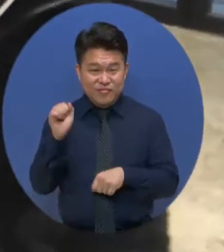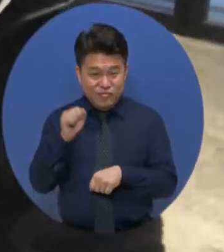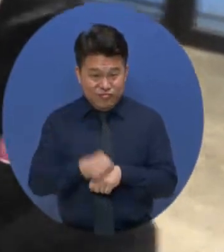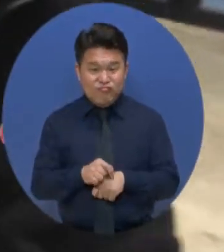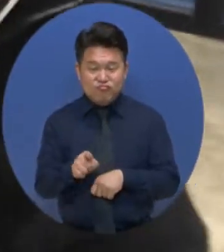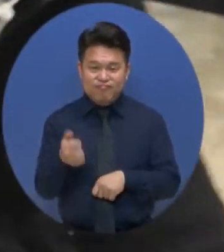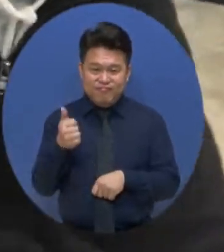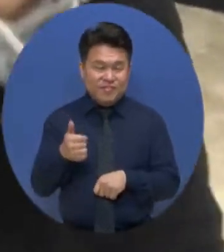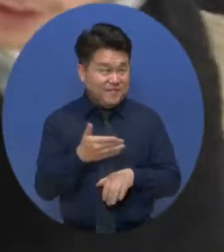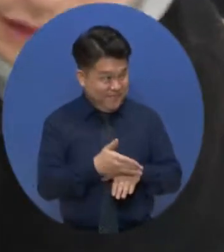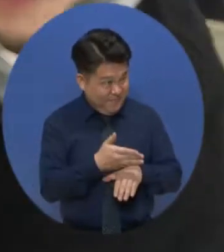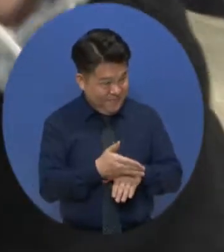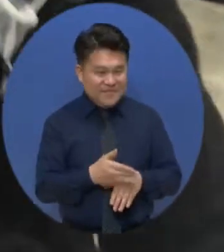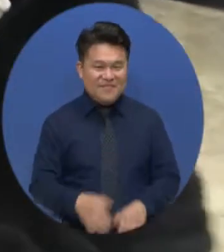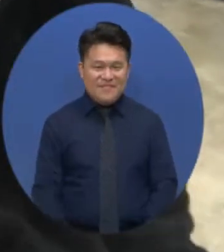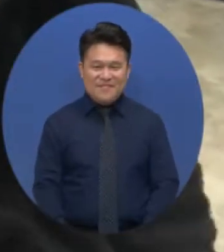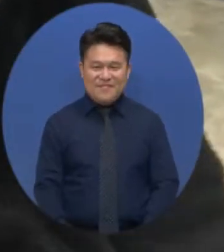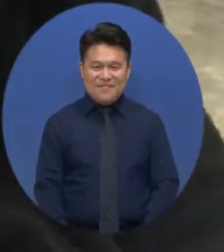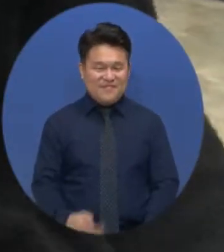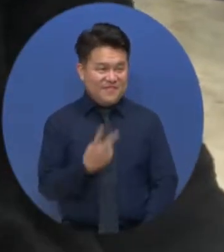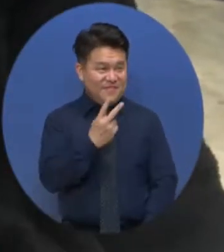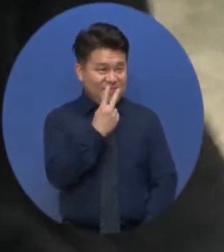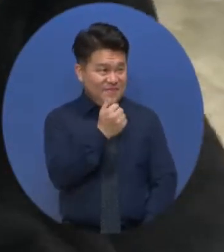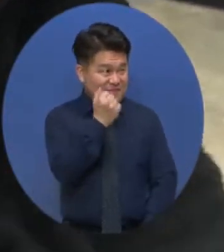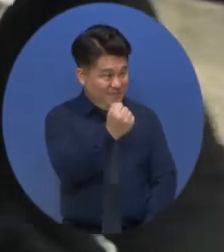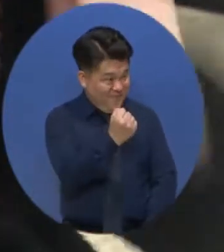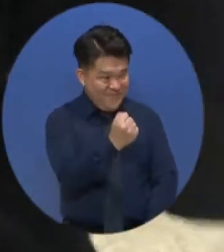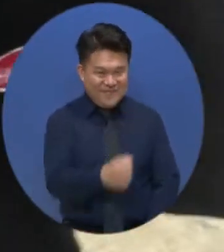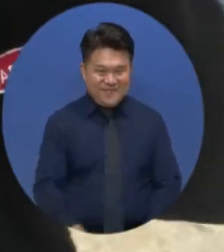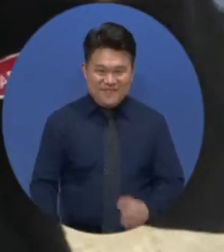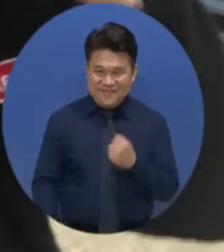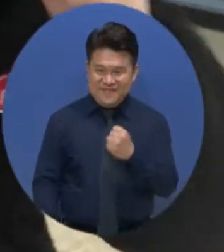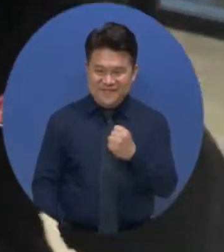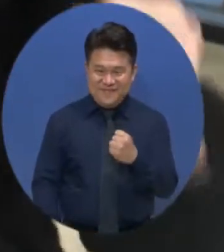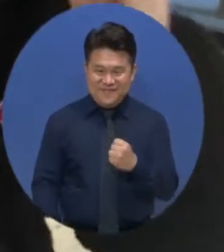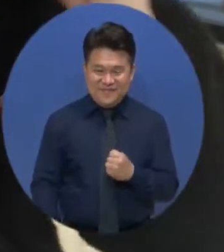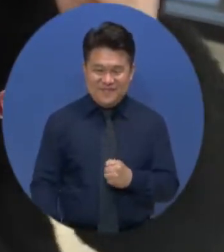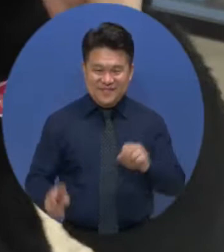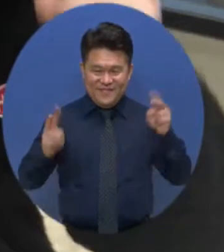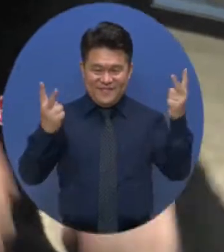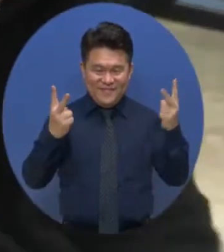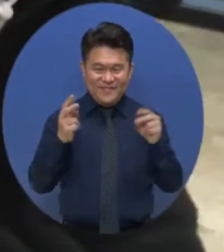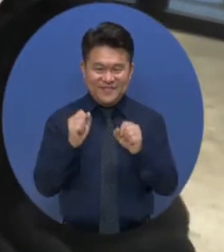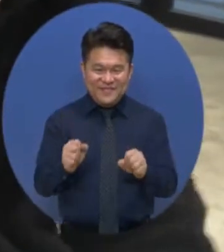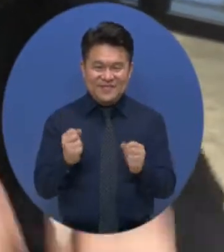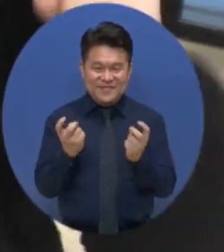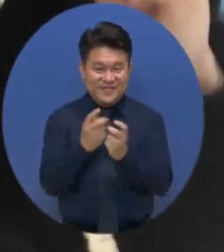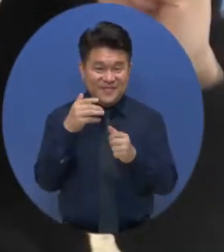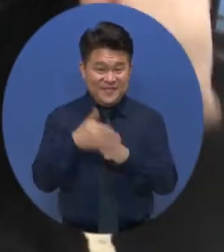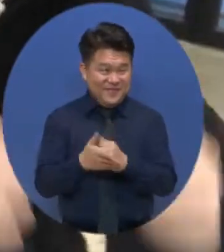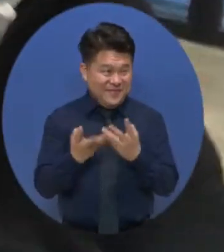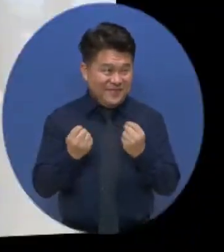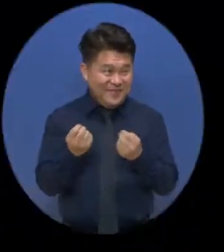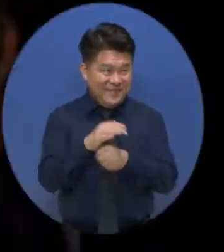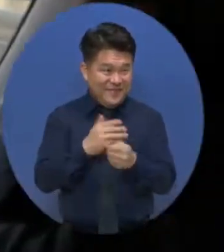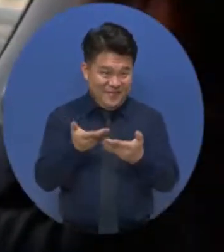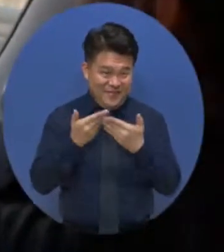잘해주셔가지고. 아, 너무 감사합니다. 감독님 파이팅! 존재의 방식 많이 사랑해주세요.